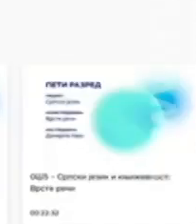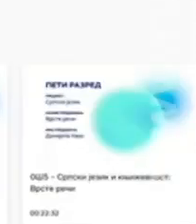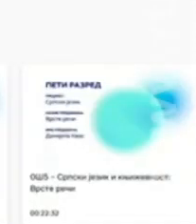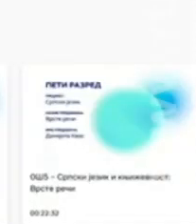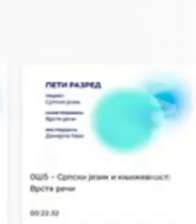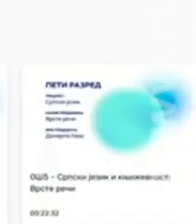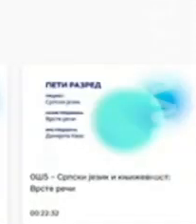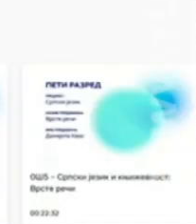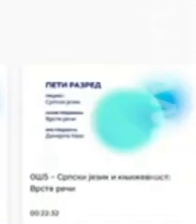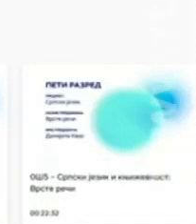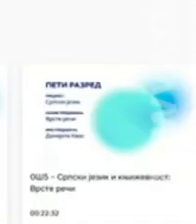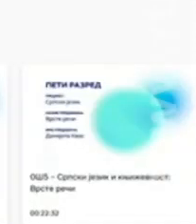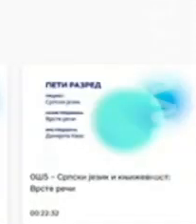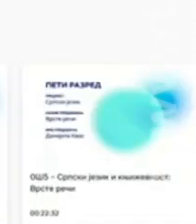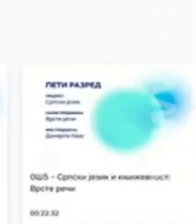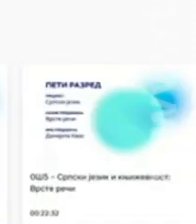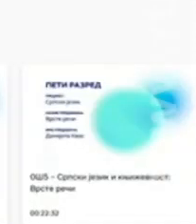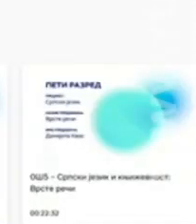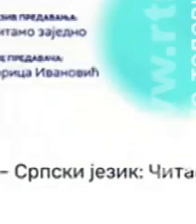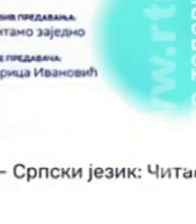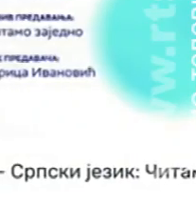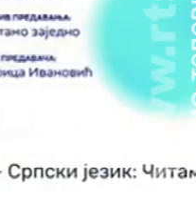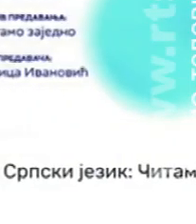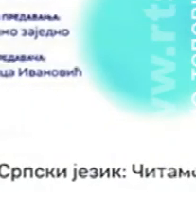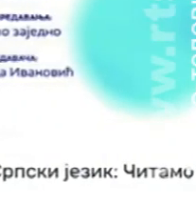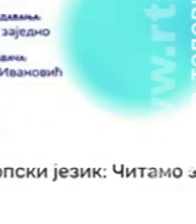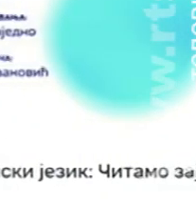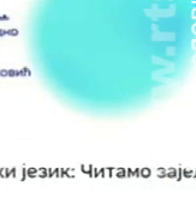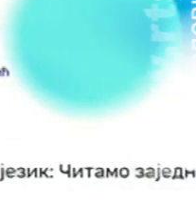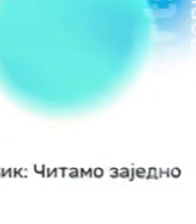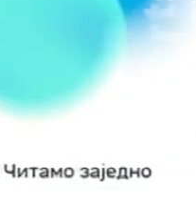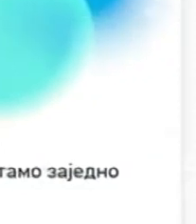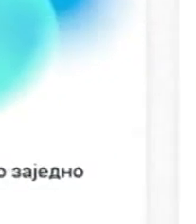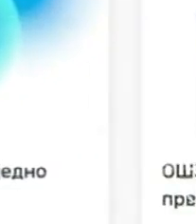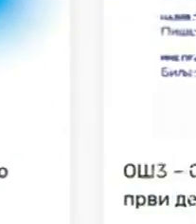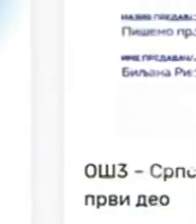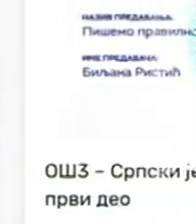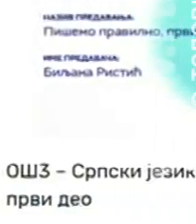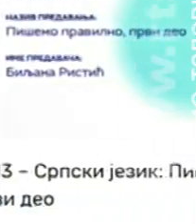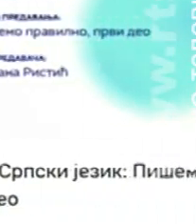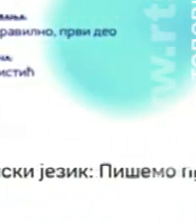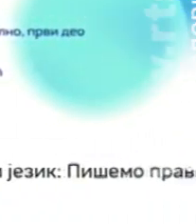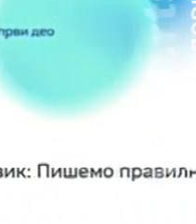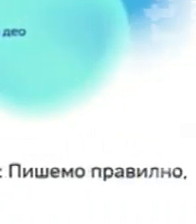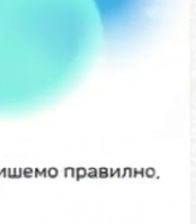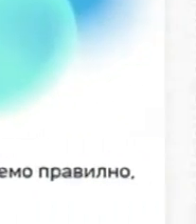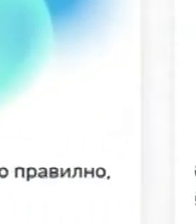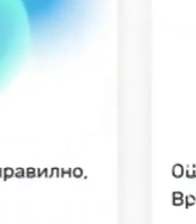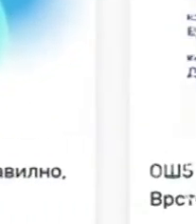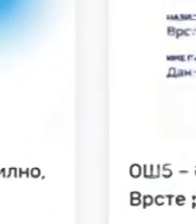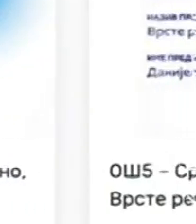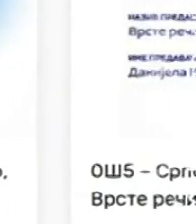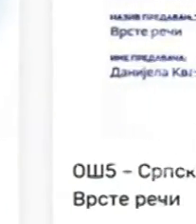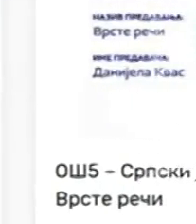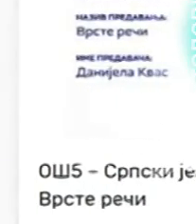U ovom prozoru izaberite razred koji želite. Klikom na to polje moći ćete da izaberete predmete